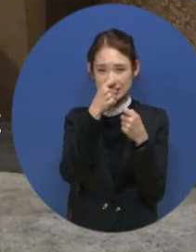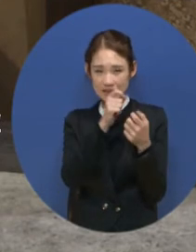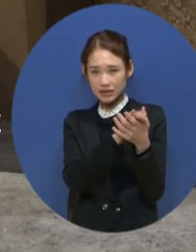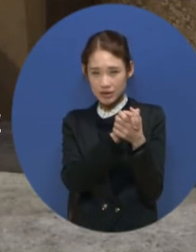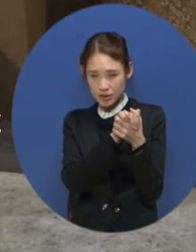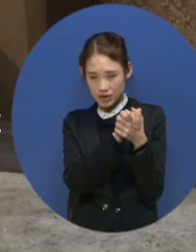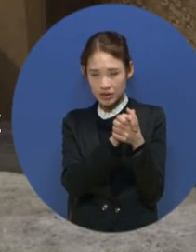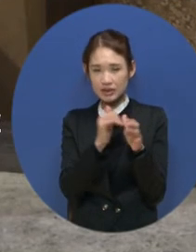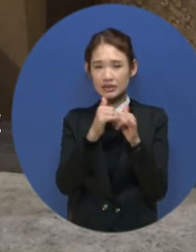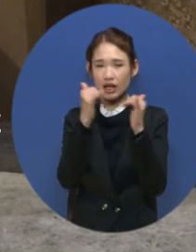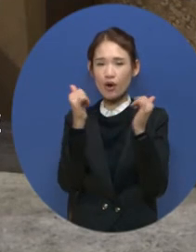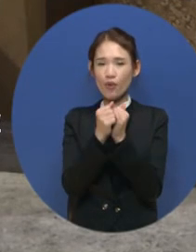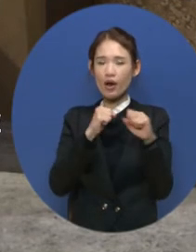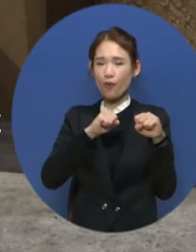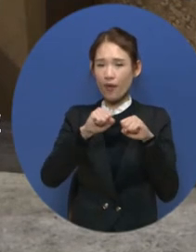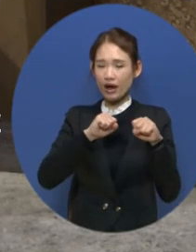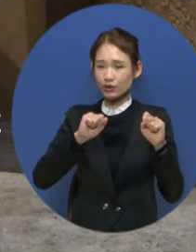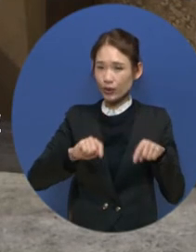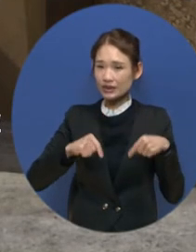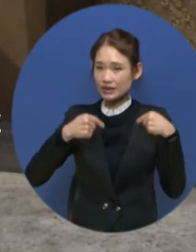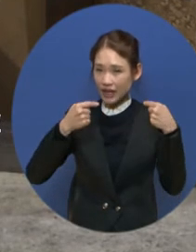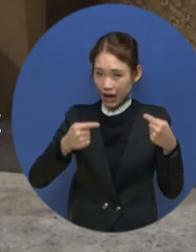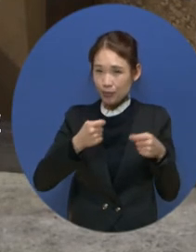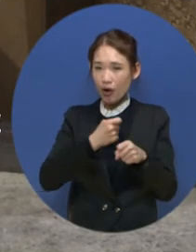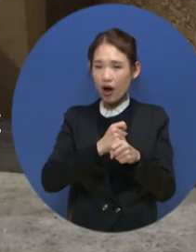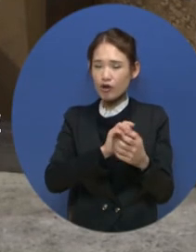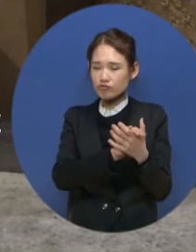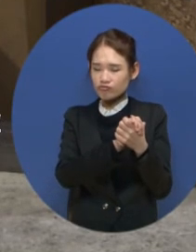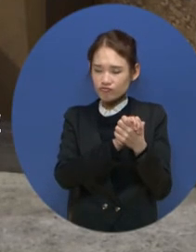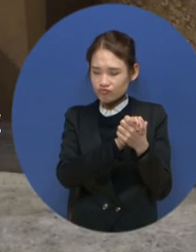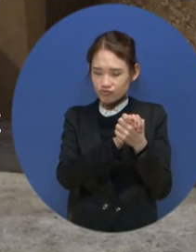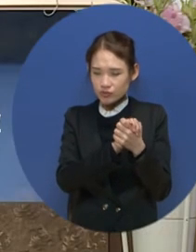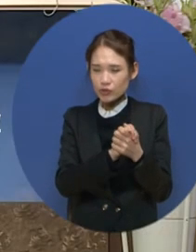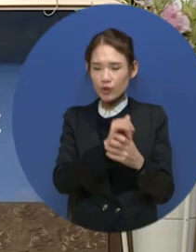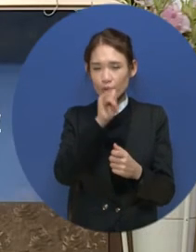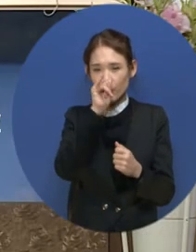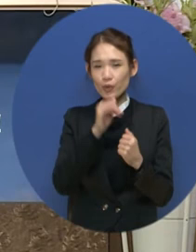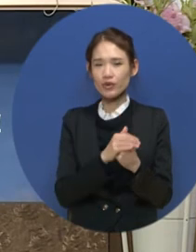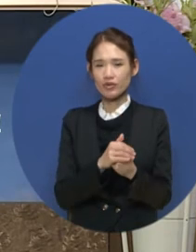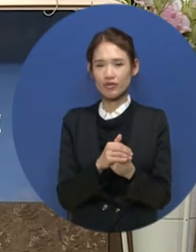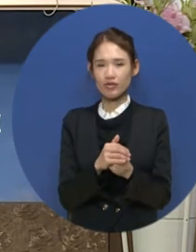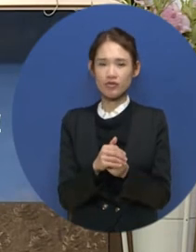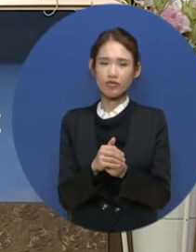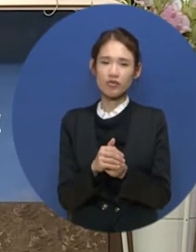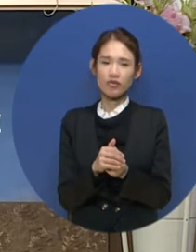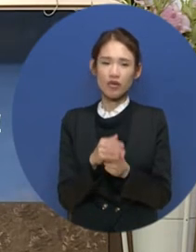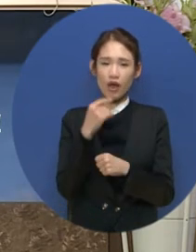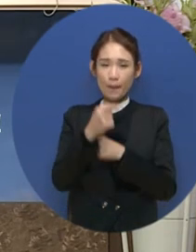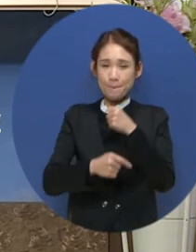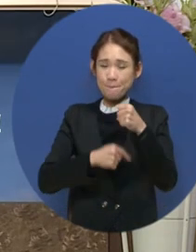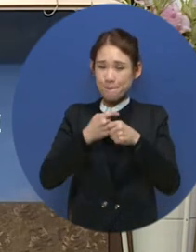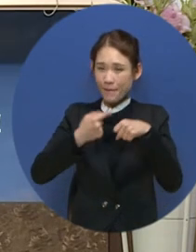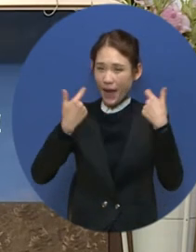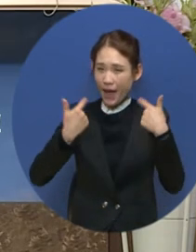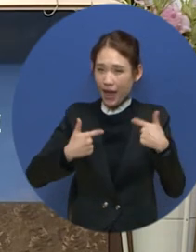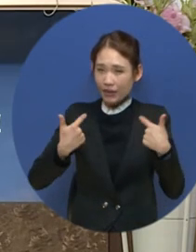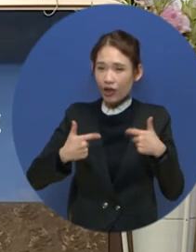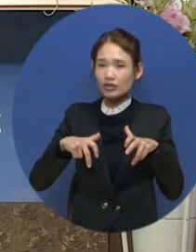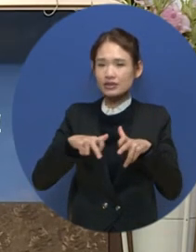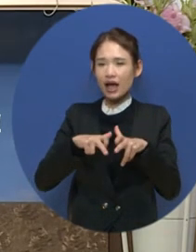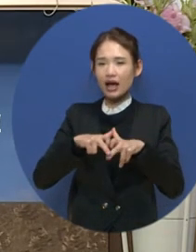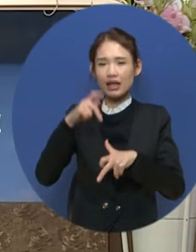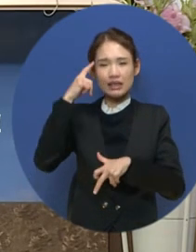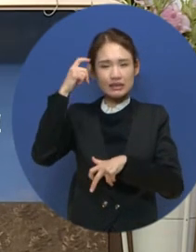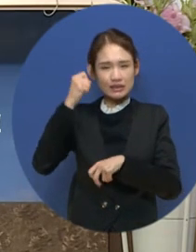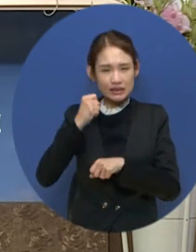이 사용할 더 참여도 하면서 그렇게 그도 우정도 쌓고 그렇게 하시는 것 같은데 어 매년 또 장애인식 개선을 위해서